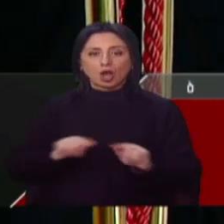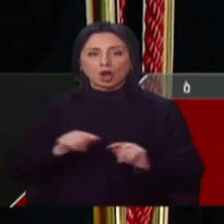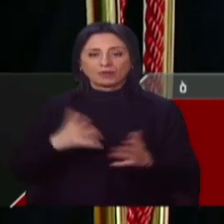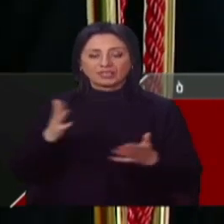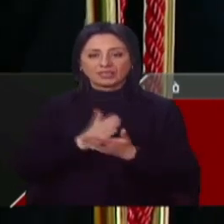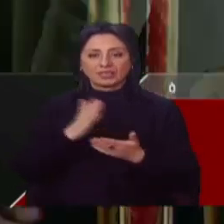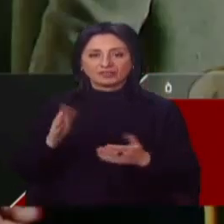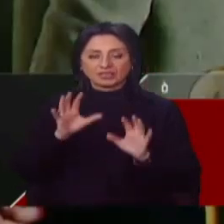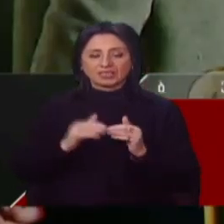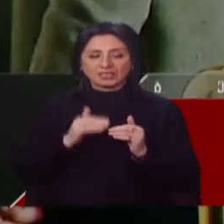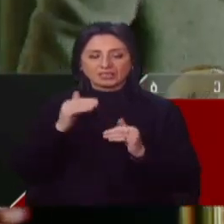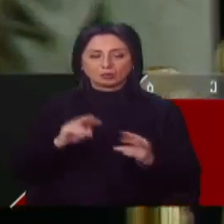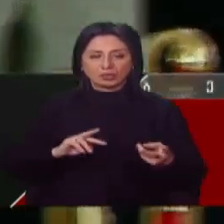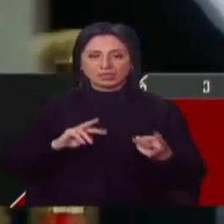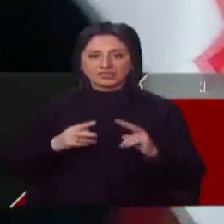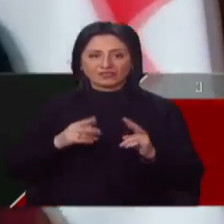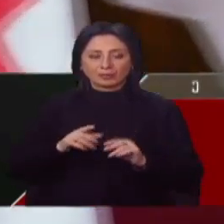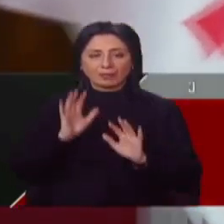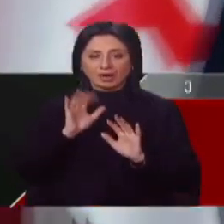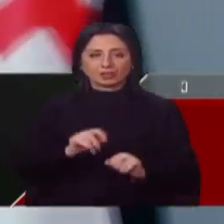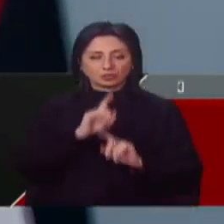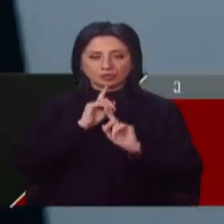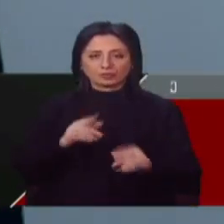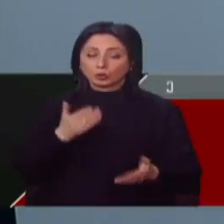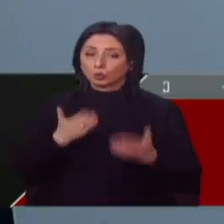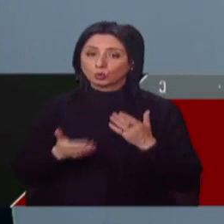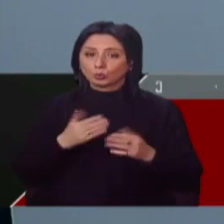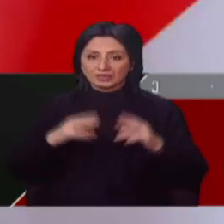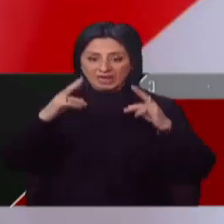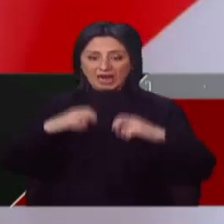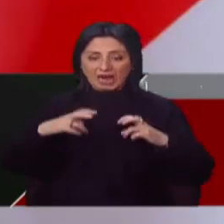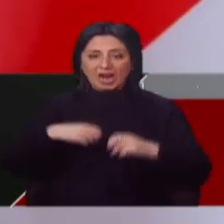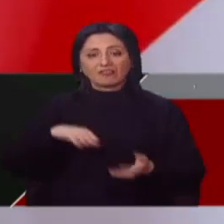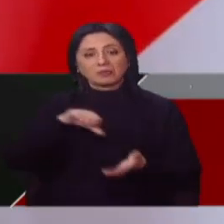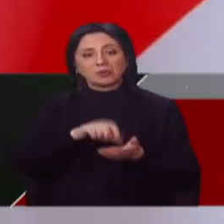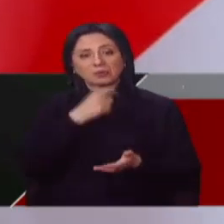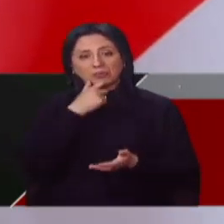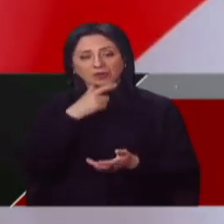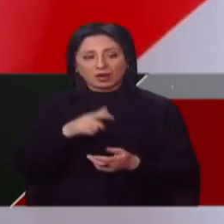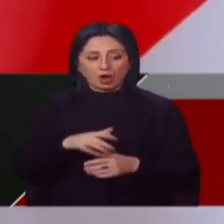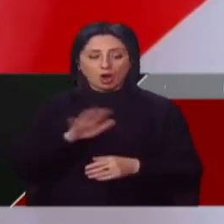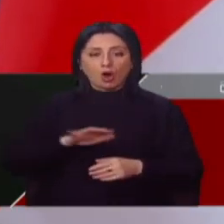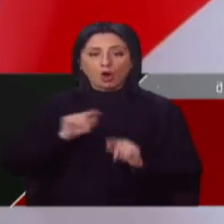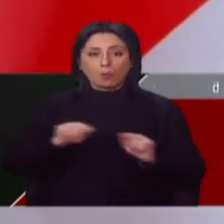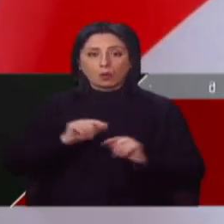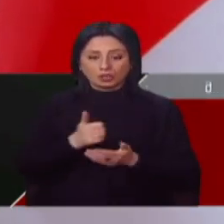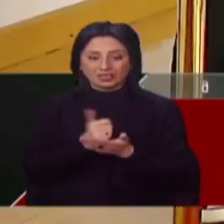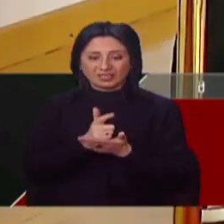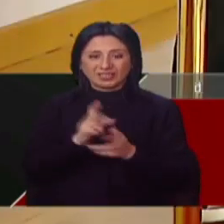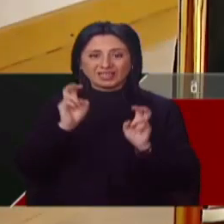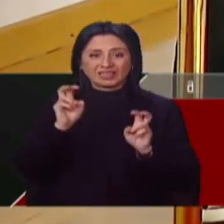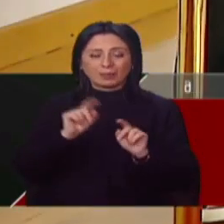dîdî nățile sa constituție tsulile bebs mxarsar ujers, tumca ganxilwebshi ertveba. Opoziția kveqanashi LGBT